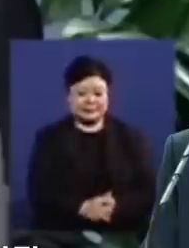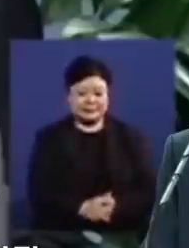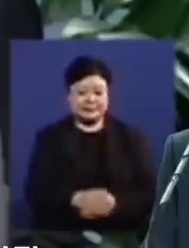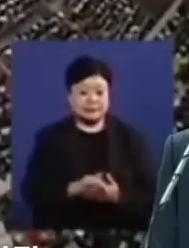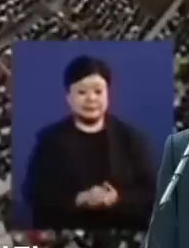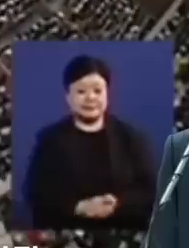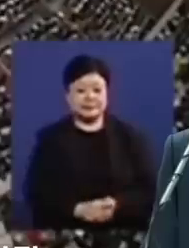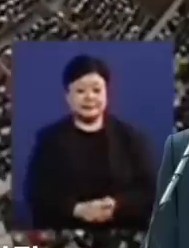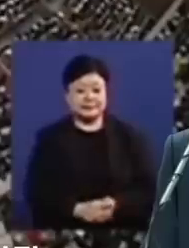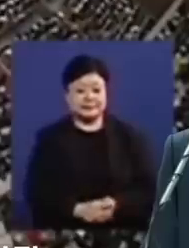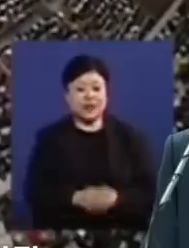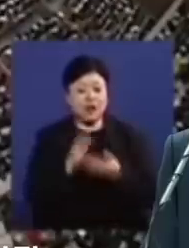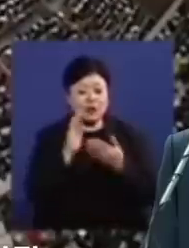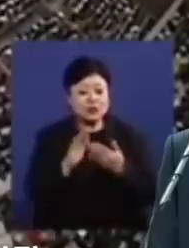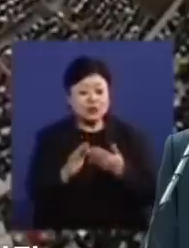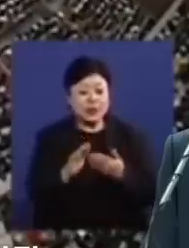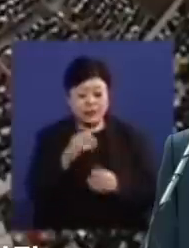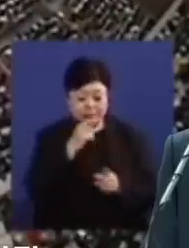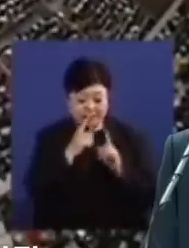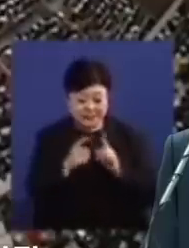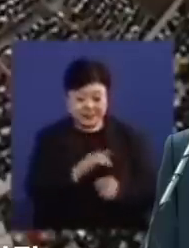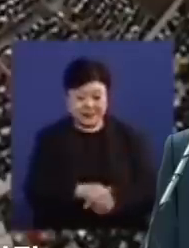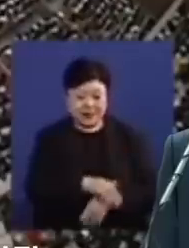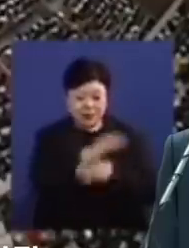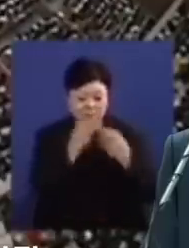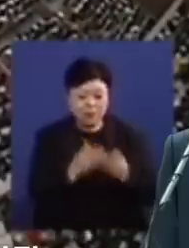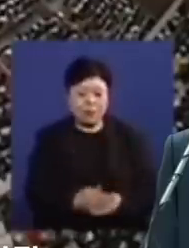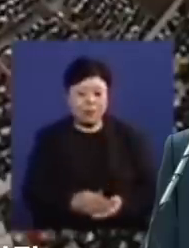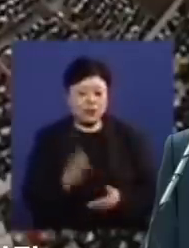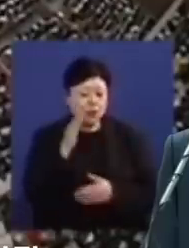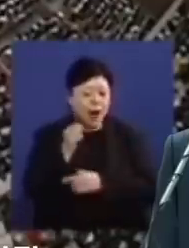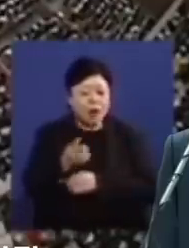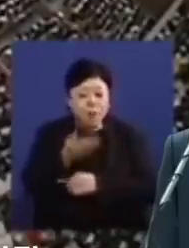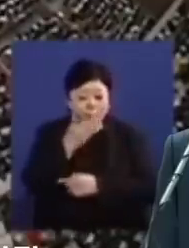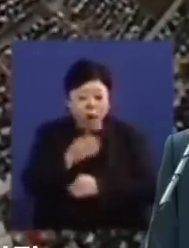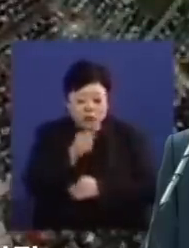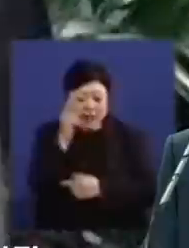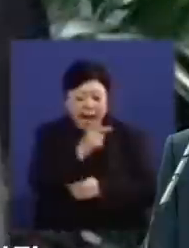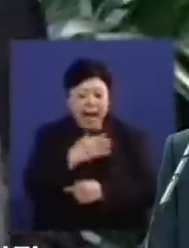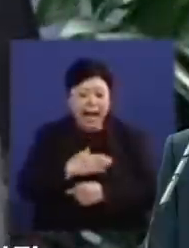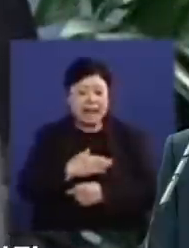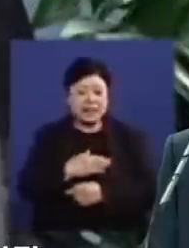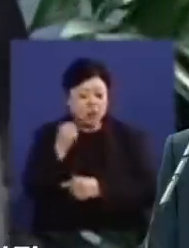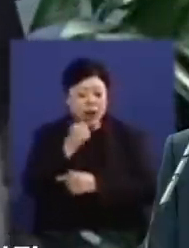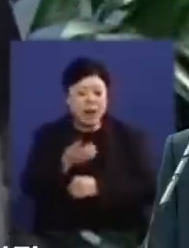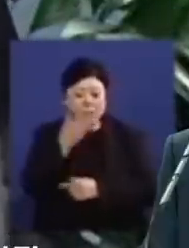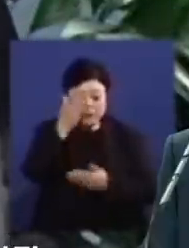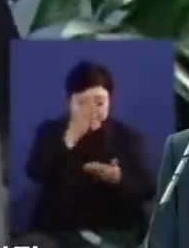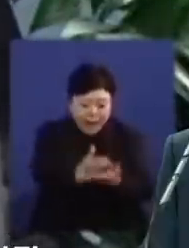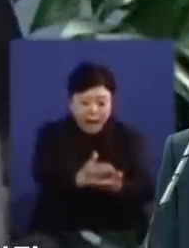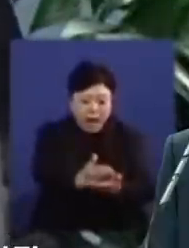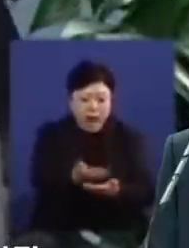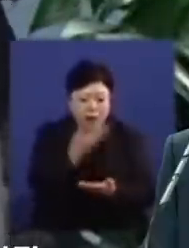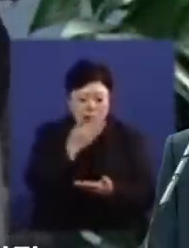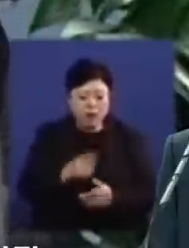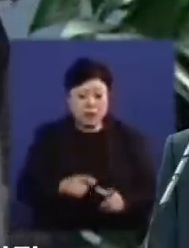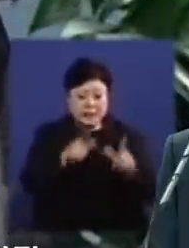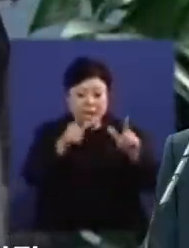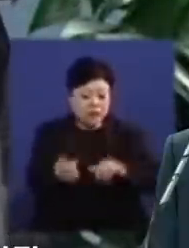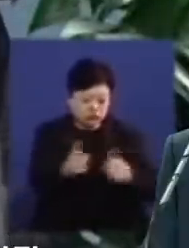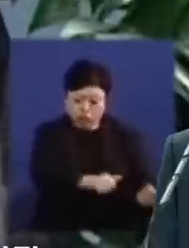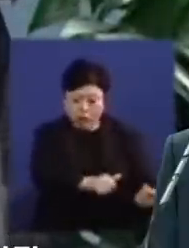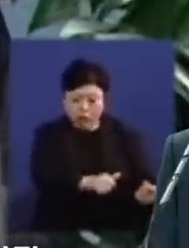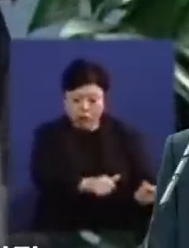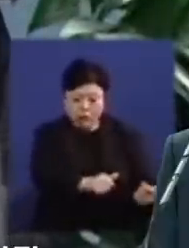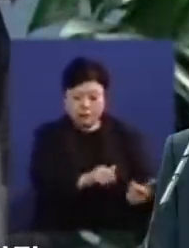결정할 것입니다. 그리고 말씀하기를 모든 실과는 다 먹되 선악을 아는 실과는 먹지 마라. 먹는 날에는 반드시 죽는다.